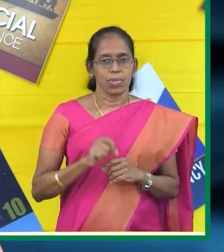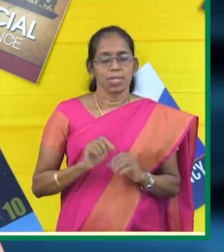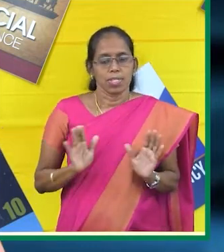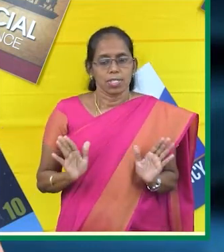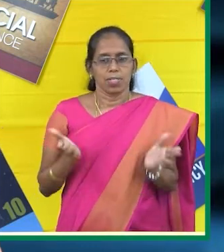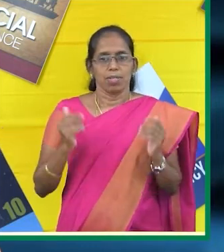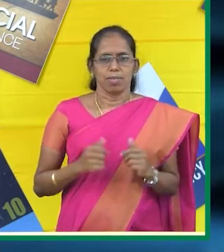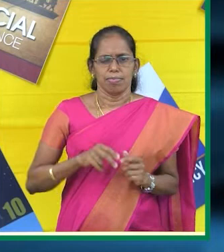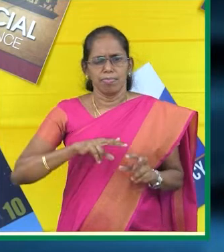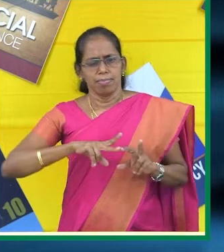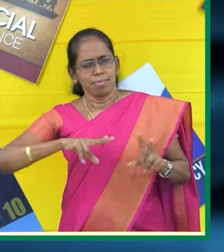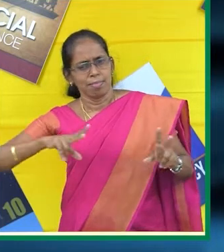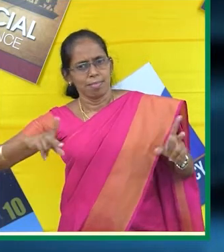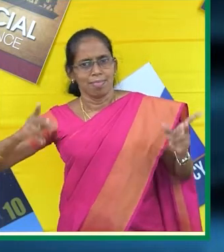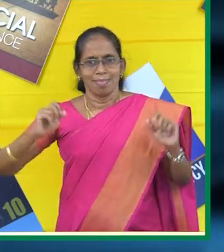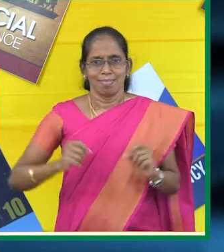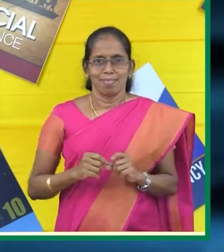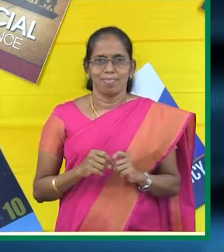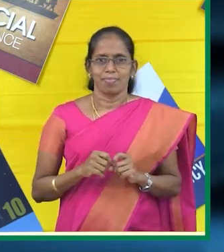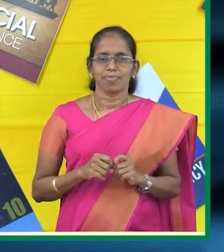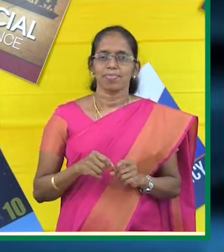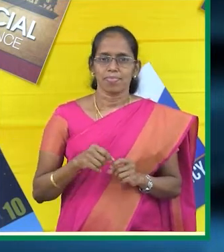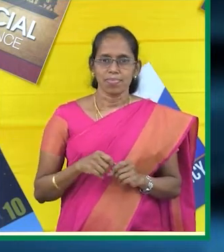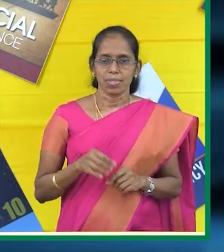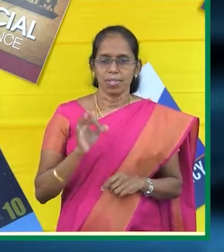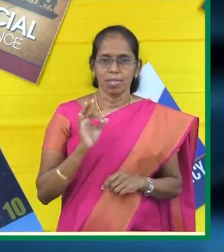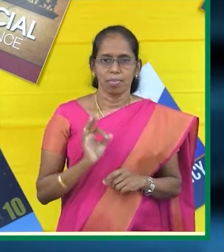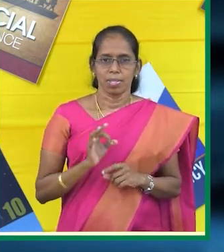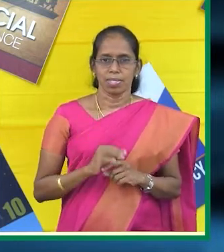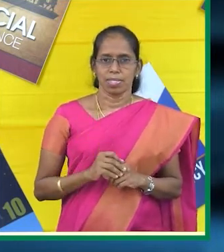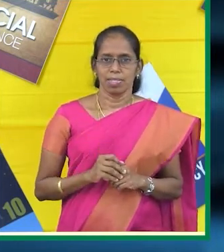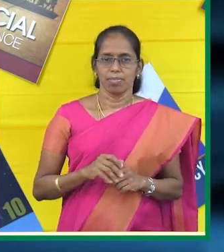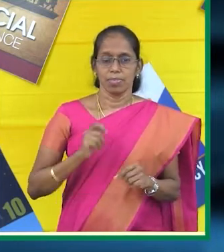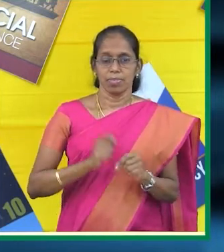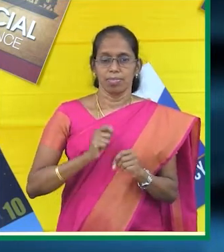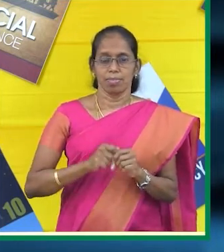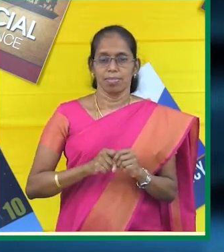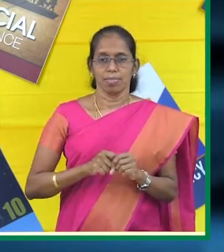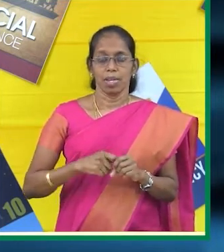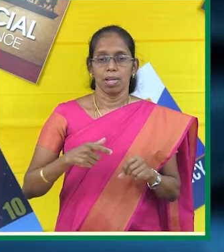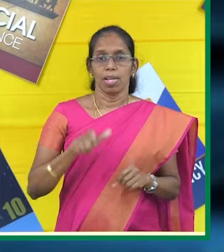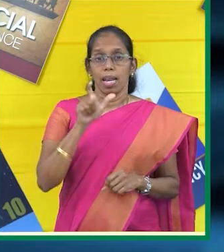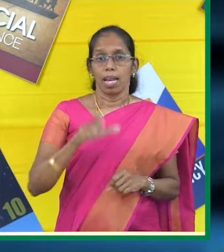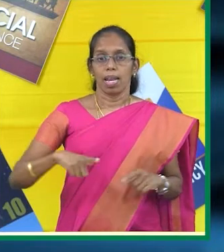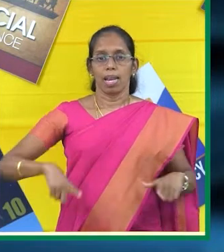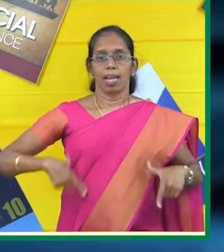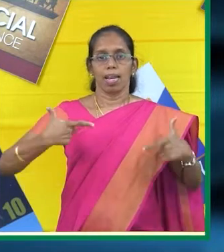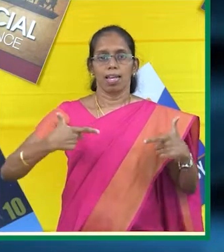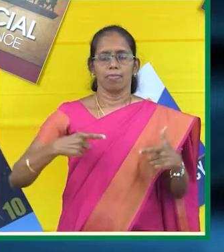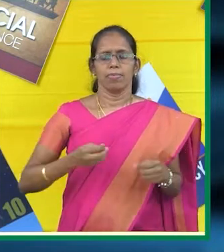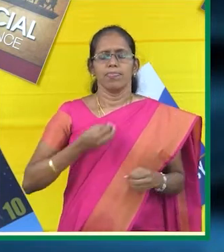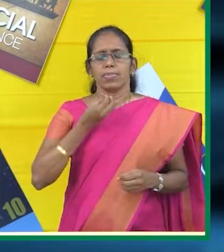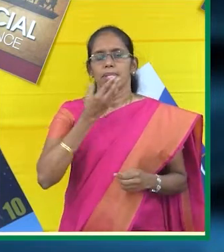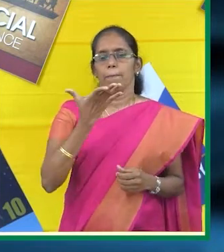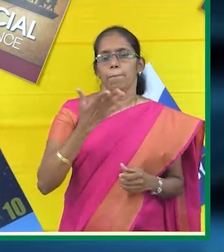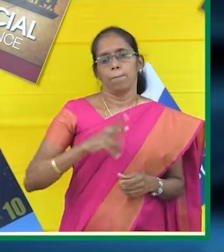சக்கரத்திலிருந்து ஆரம்பித்த பல்வேறு பரிணாம வளர்ச்சி மனிதனுடைய வளர்ச்சிகளிலேயே தொழில்நுட்பத்தினுடைய வளர்ச்சி மனிதனுடைய வாழ்க்கையை